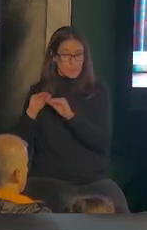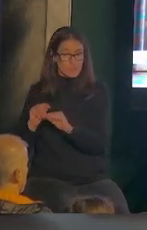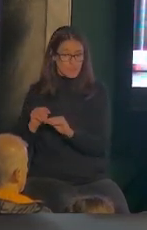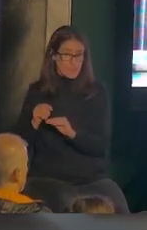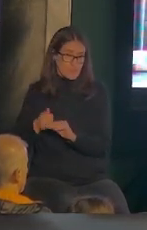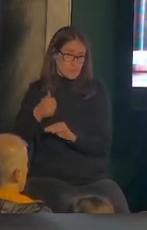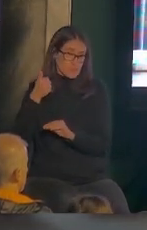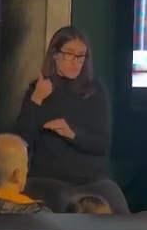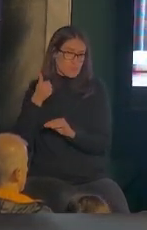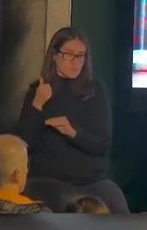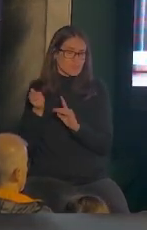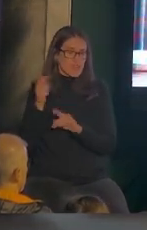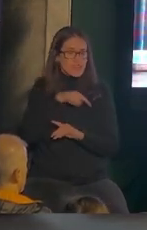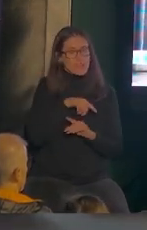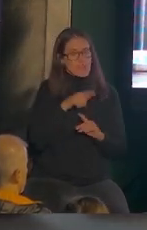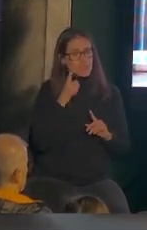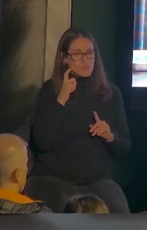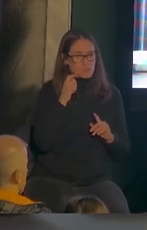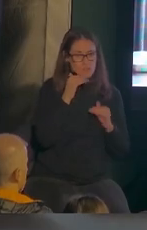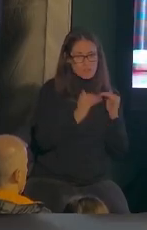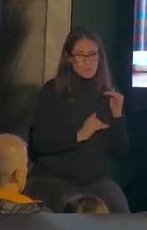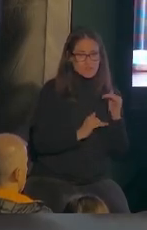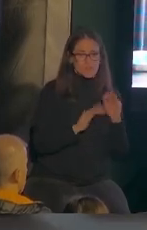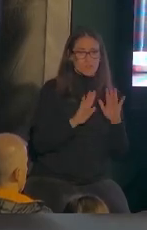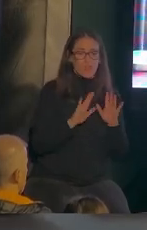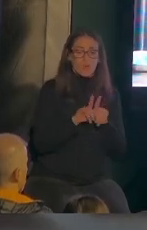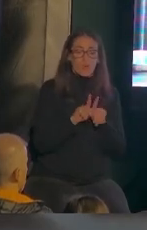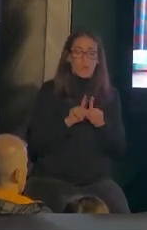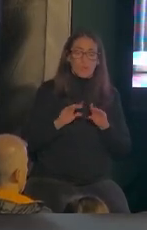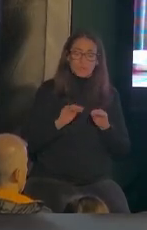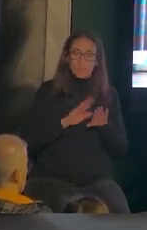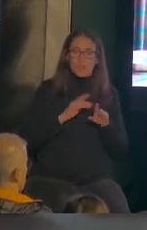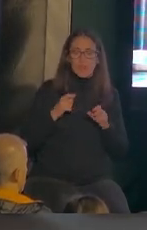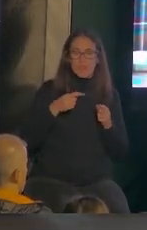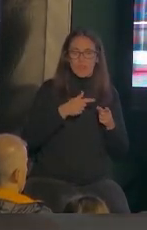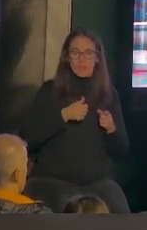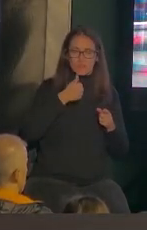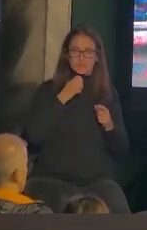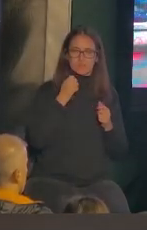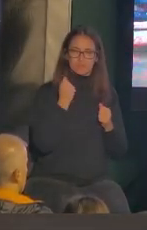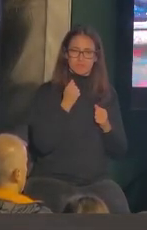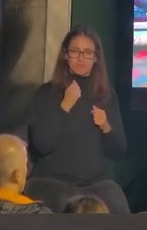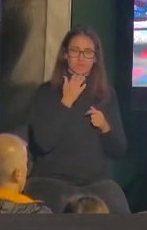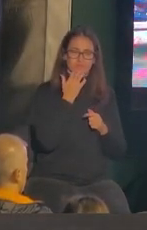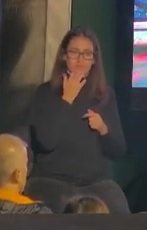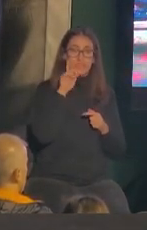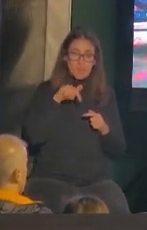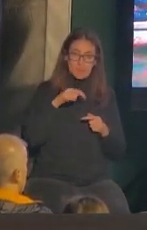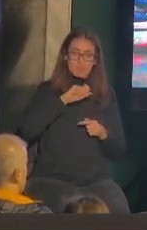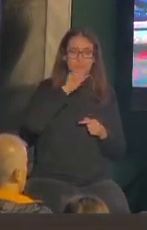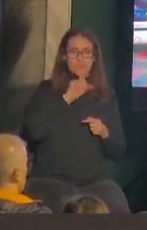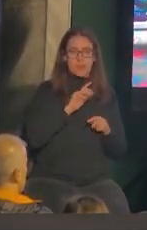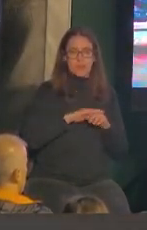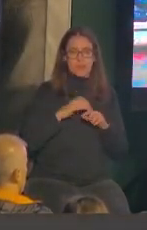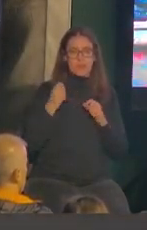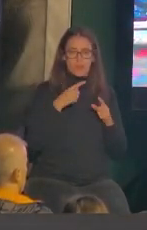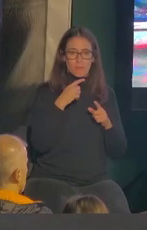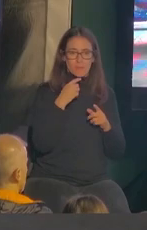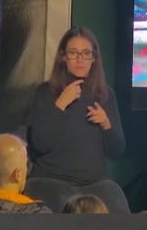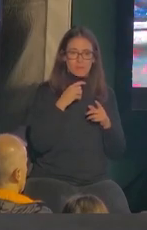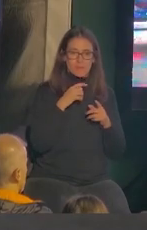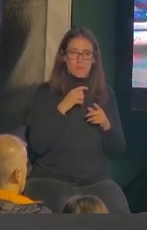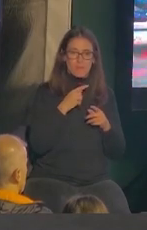de potència. I la sal. La sal també l'utilitzem per potenciar els gustos. Llavors, el que faré és